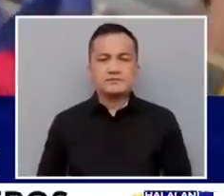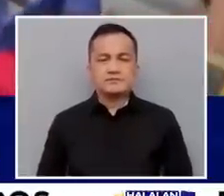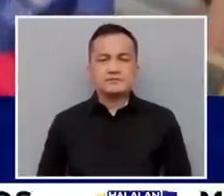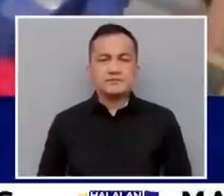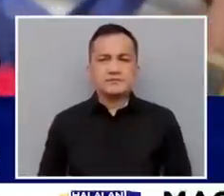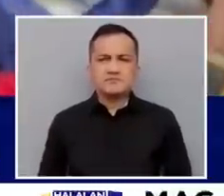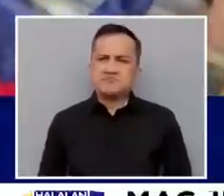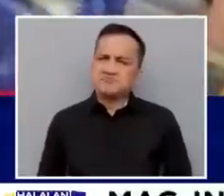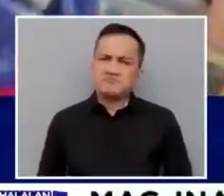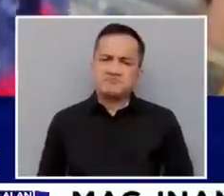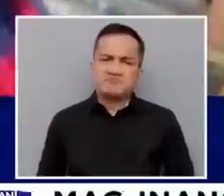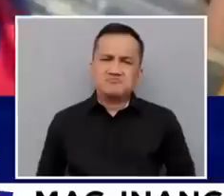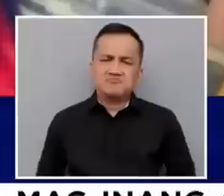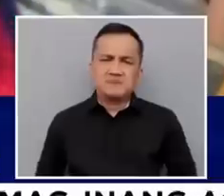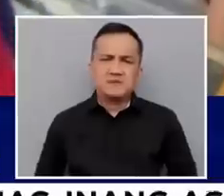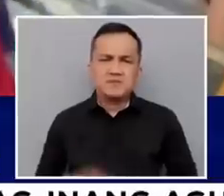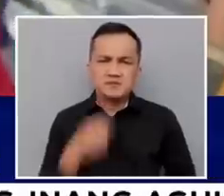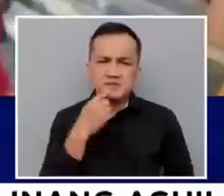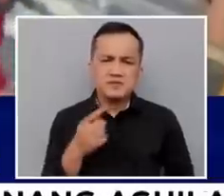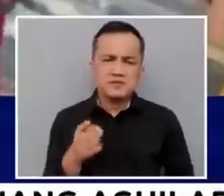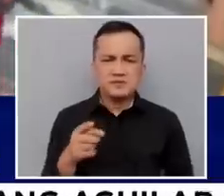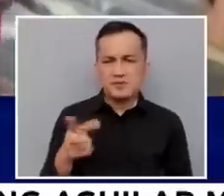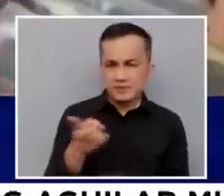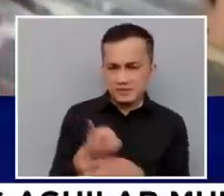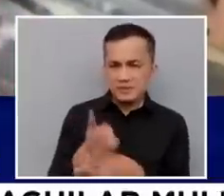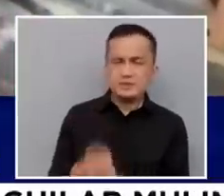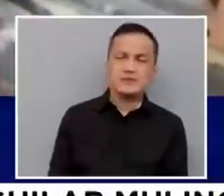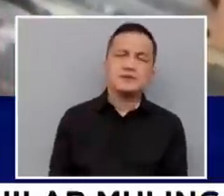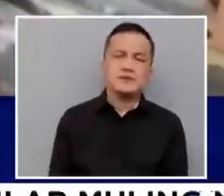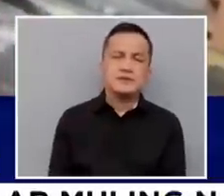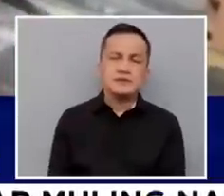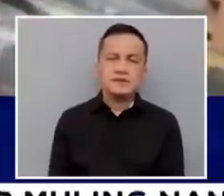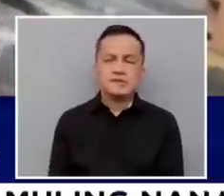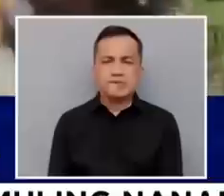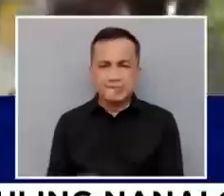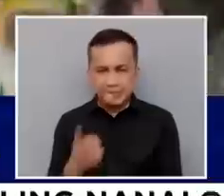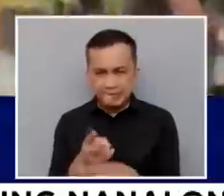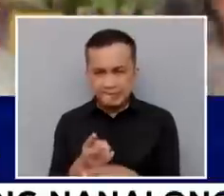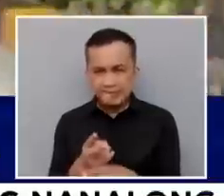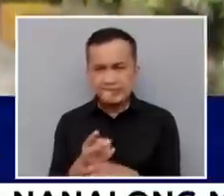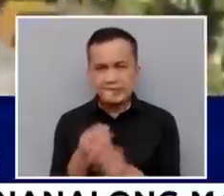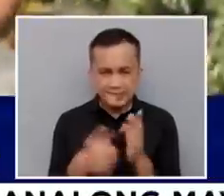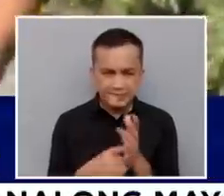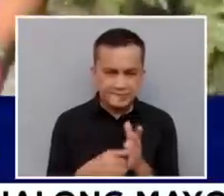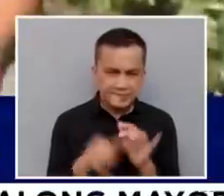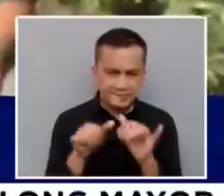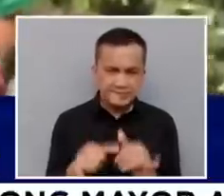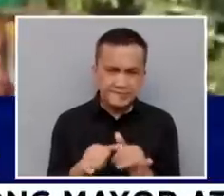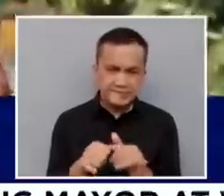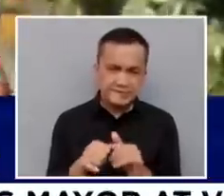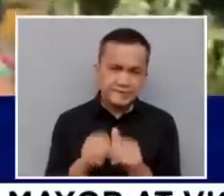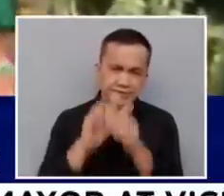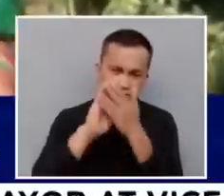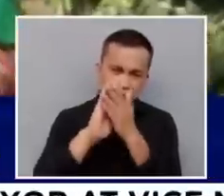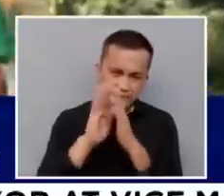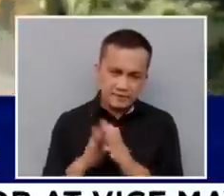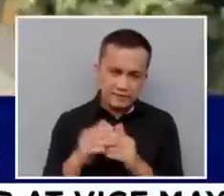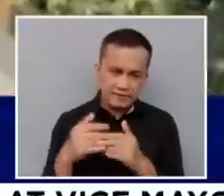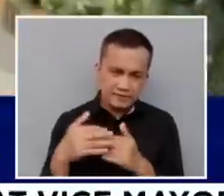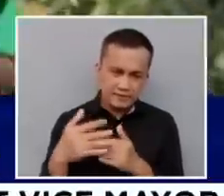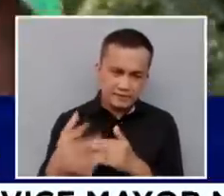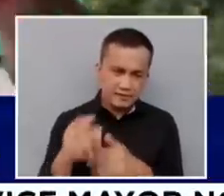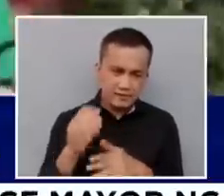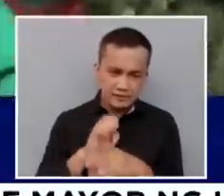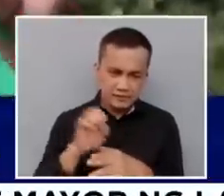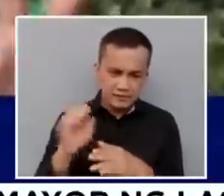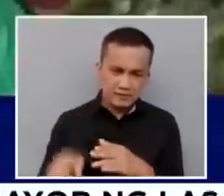pero para sinasabi lang na magbantayan pa rin. Oo, bantayan ang boto, manatiling kalmado hanggang matapos ang bilangan. Kaya